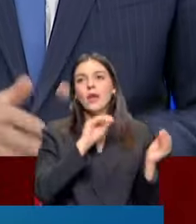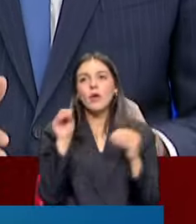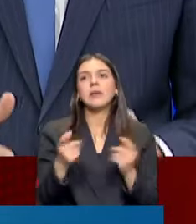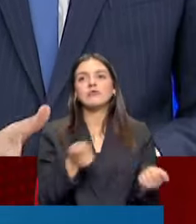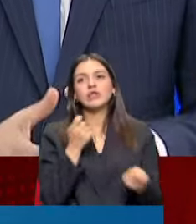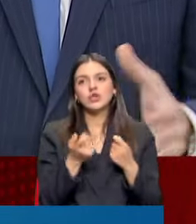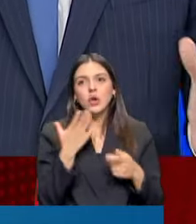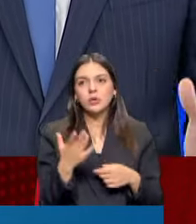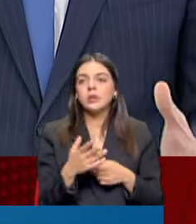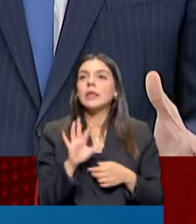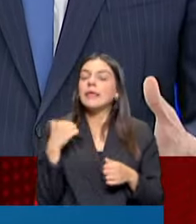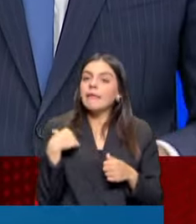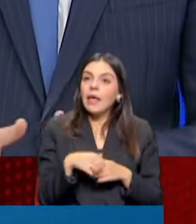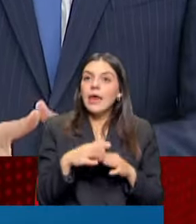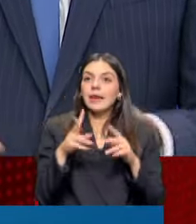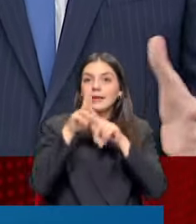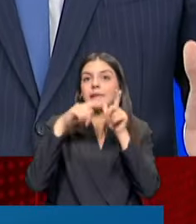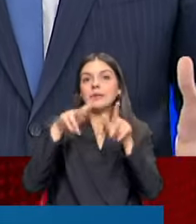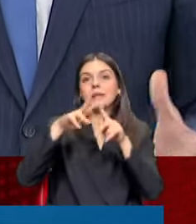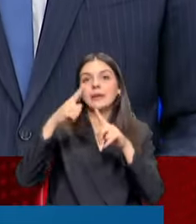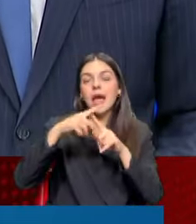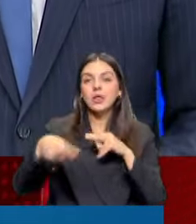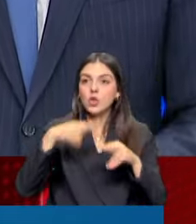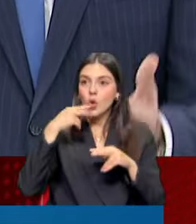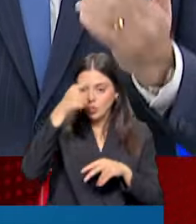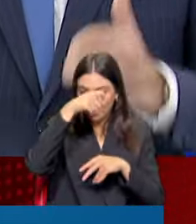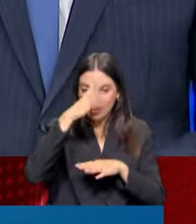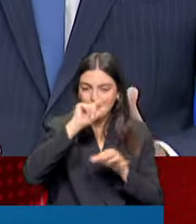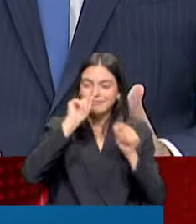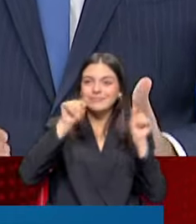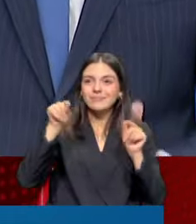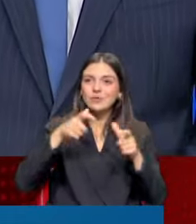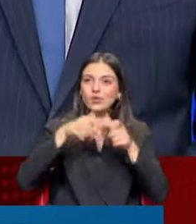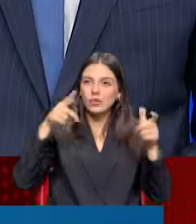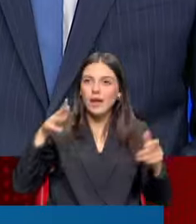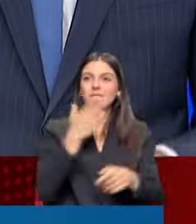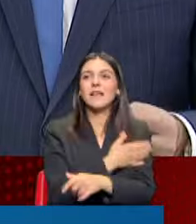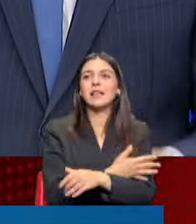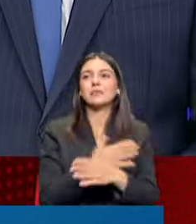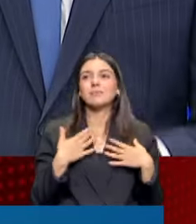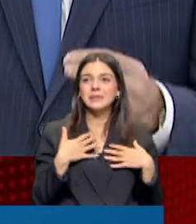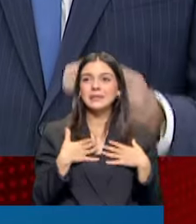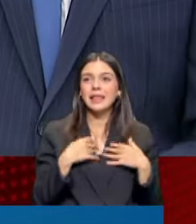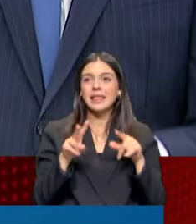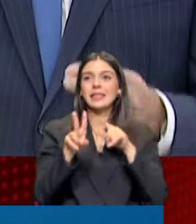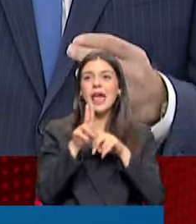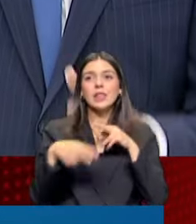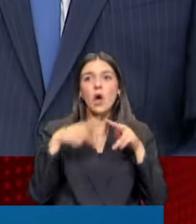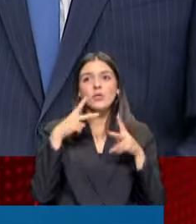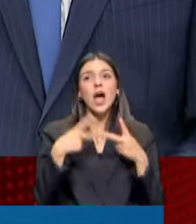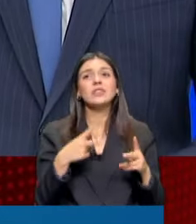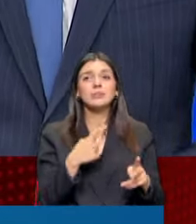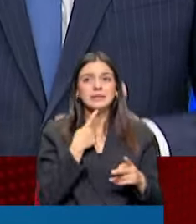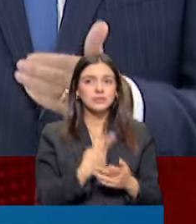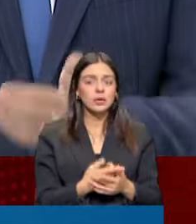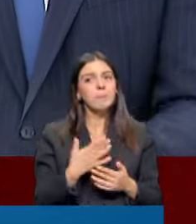çalışıyoruz. Yine kent lokantaları Türkiye'nin dört bir yanına yayılıyor ve sokakta vatandaş bize kent lokantaları açar